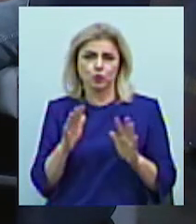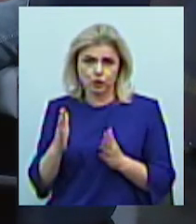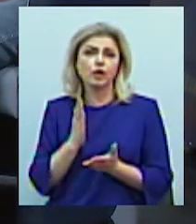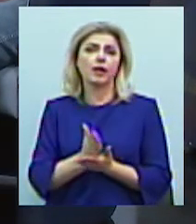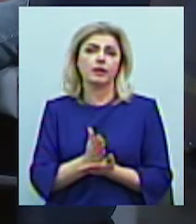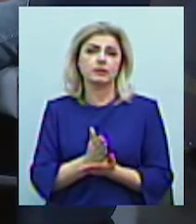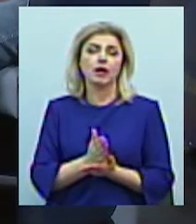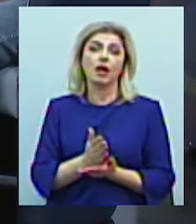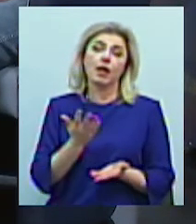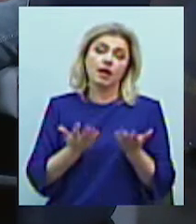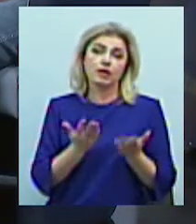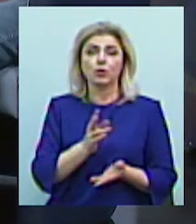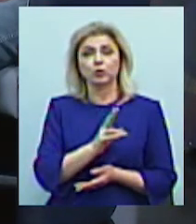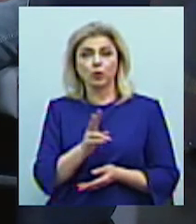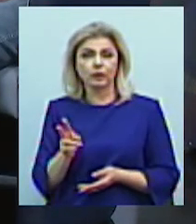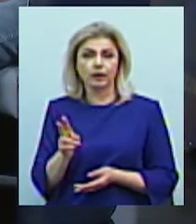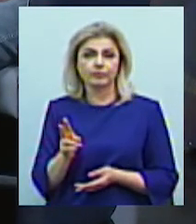есть. И если кто-то